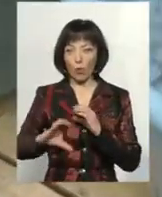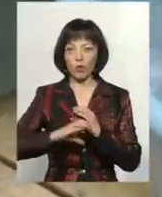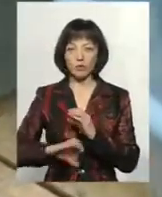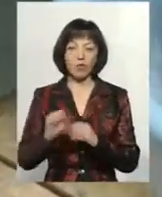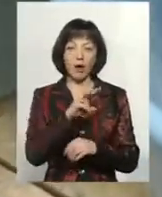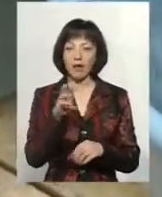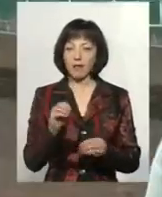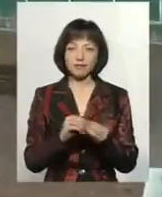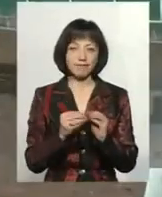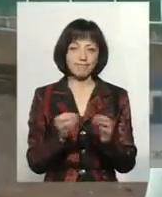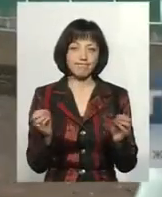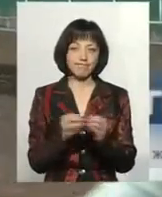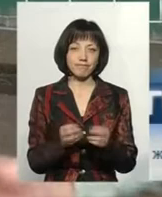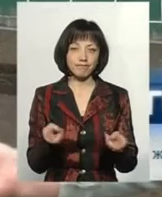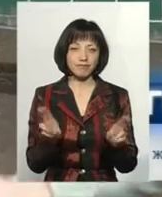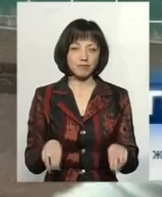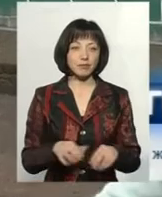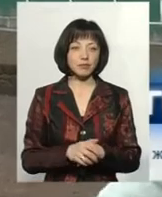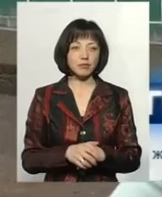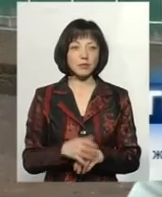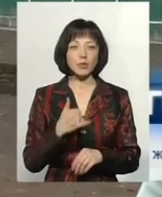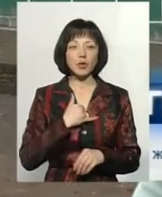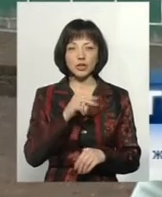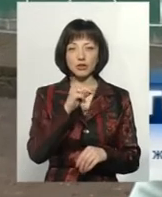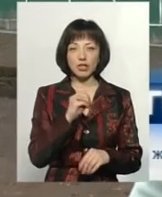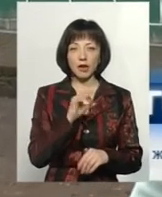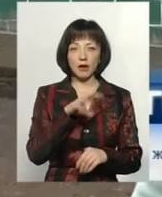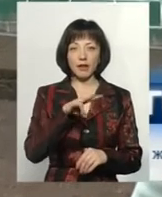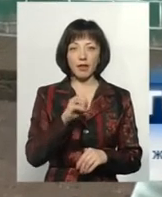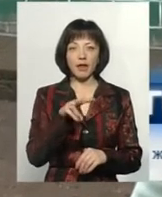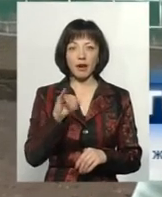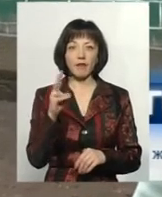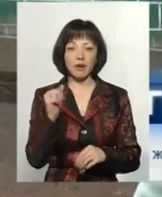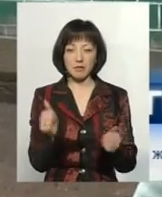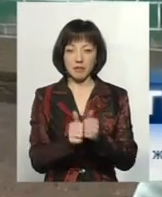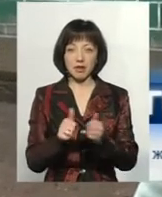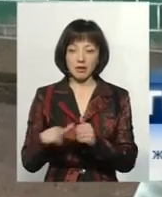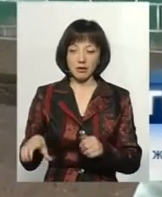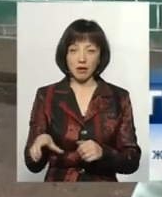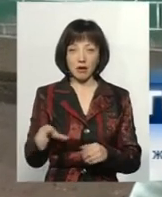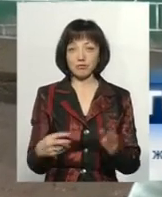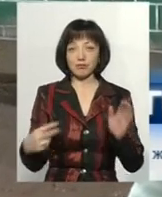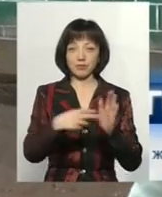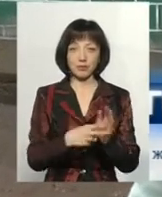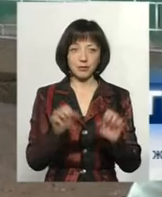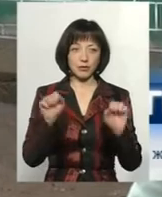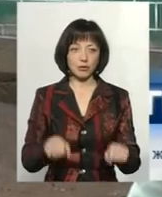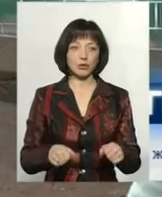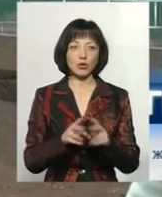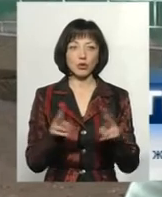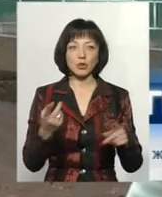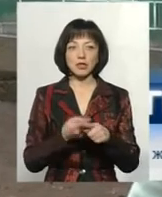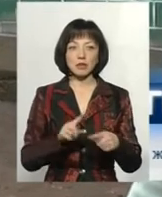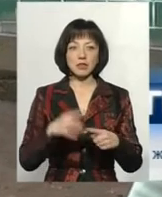і нині там. У нас же ж йде Чернелівський водогін попри село. Можна було би туди підключитися, якби хтось